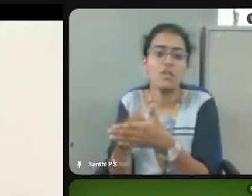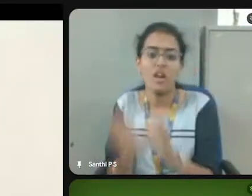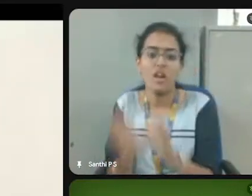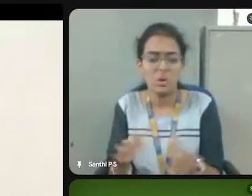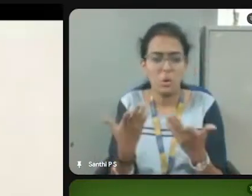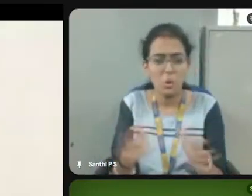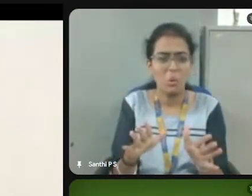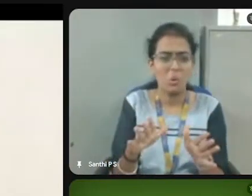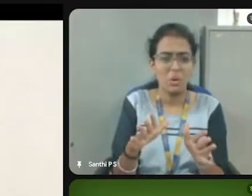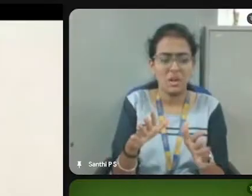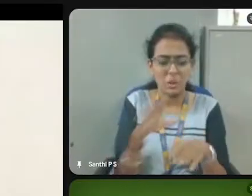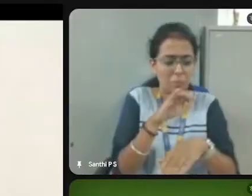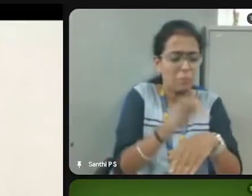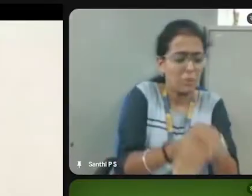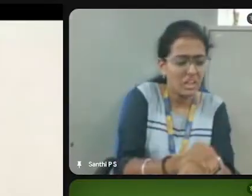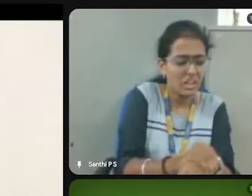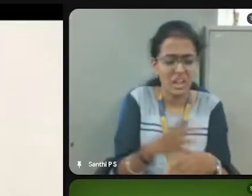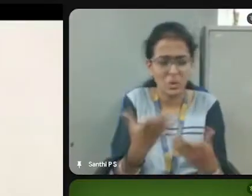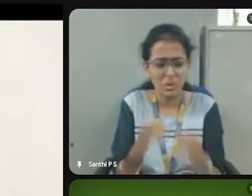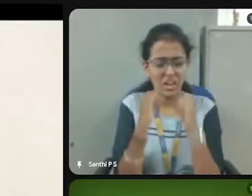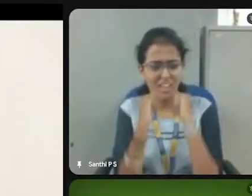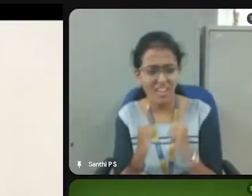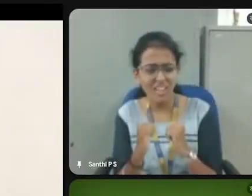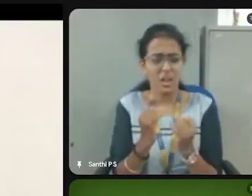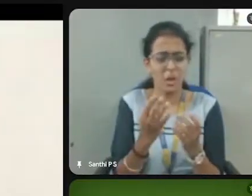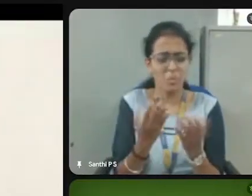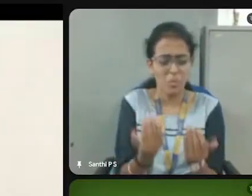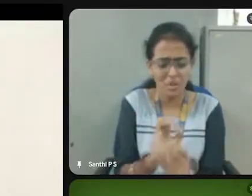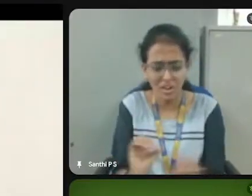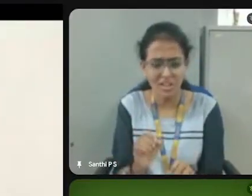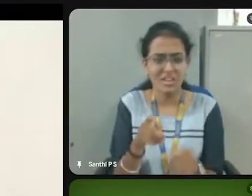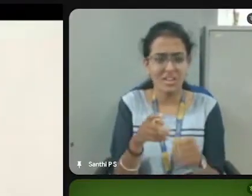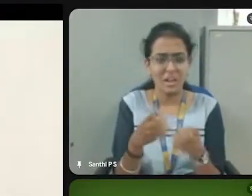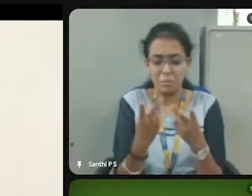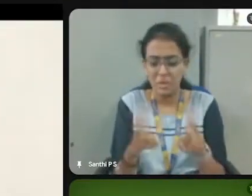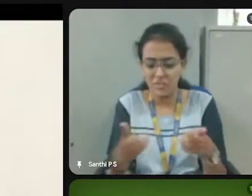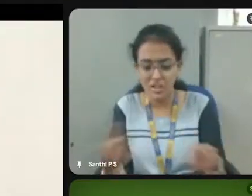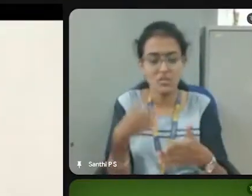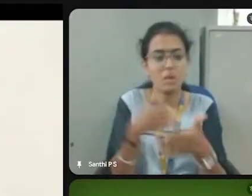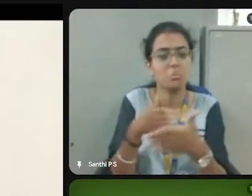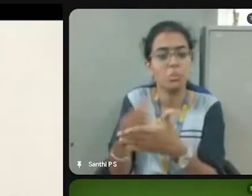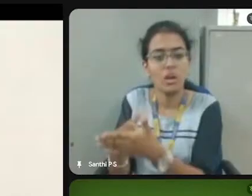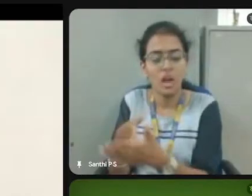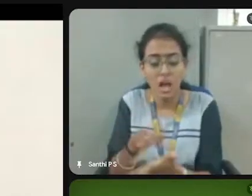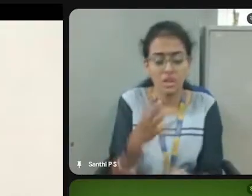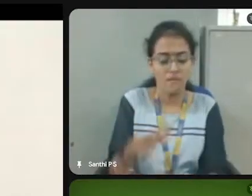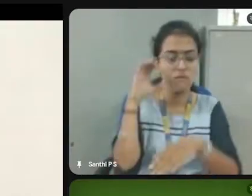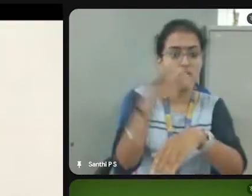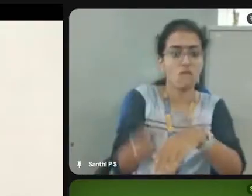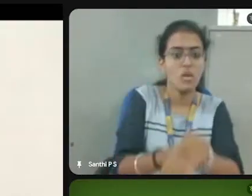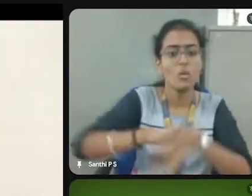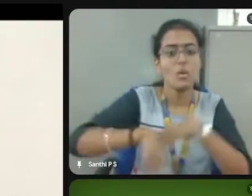ചെയ്യാൻ പിടിക്കാൻ പറ്റാതെ വരിക, സിറ്റിംഗ് കപ്പാസിറ്റി ഇല്ലാതെ വരിക, അങ്ങനെയുള്ള പരിമിതികളും കൂടെ കണ്ടുപിടിച്ചിട്ട്